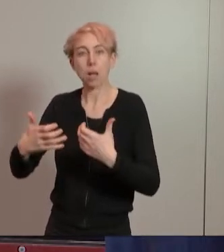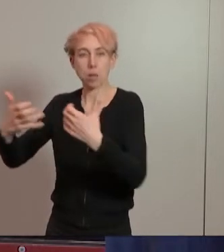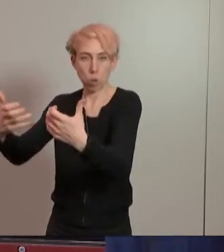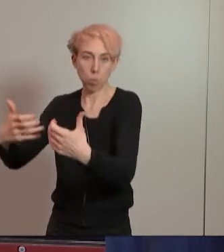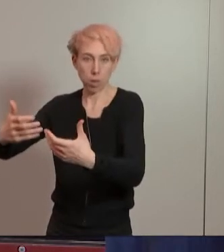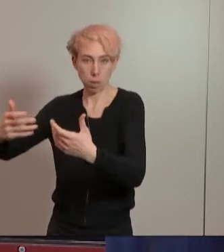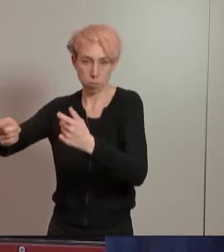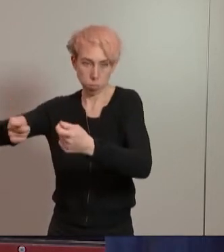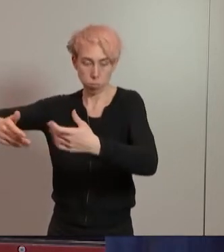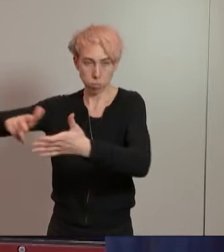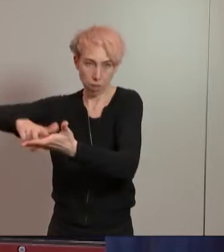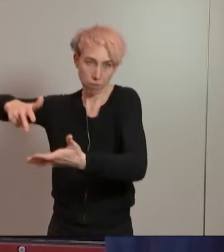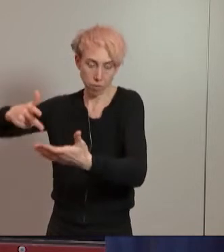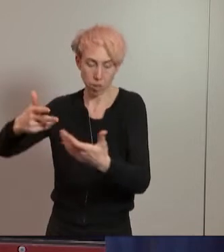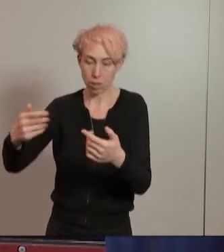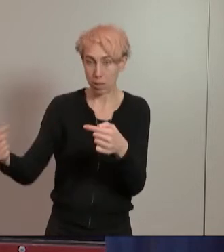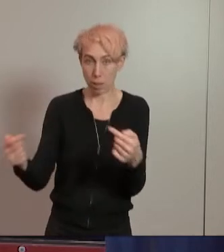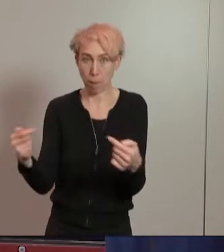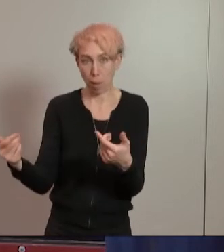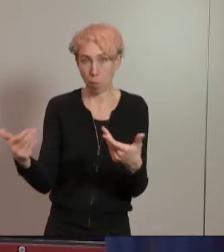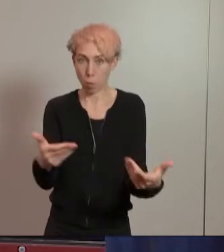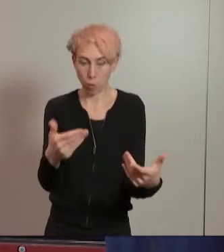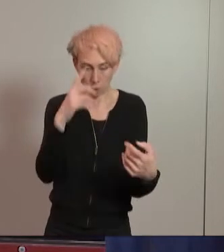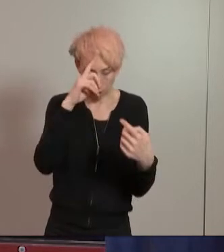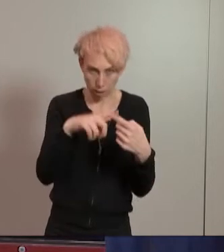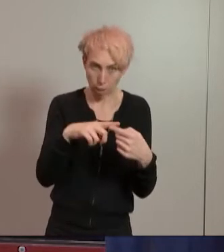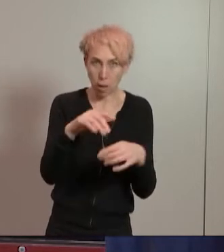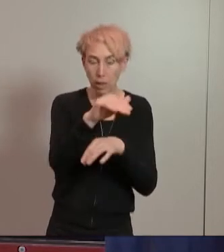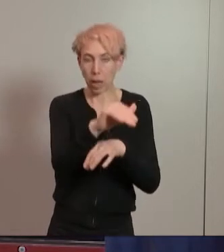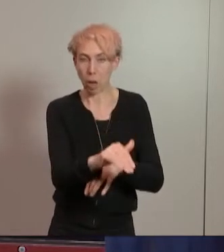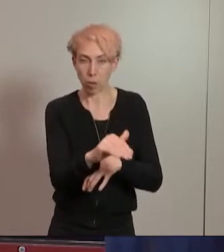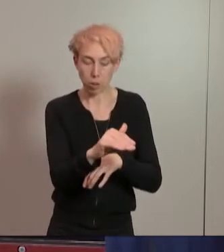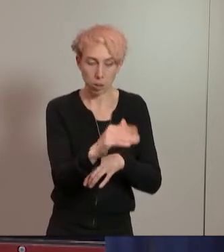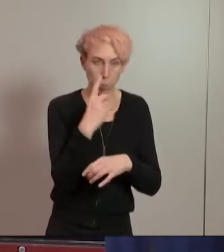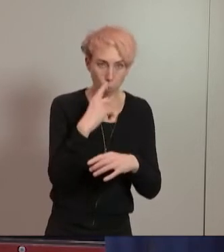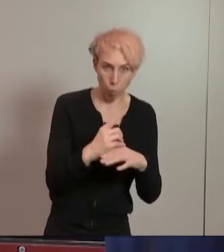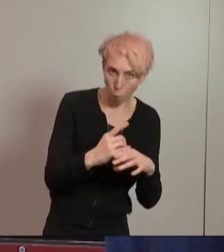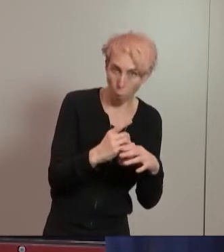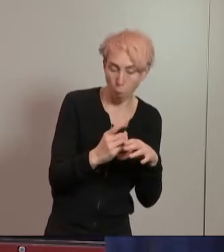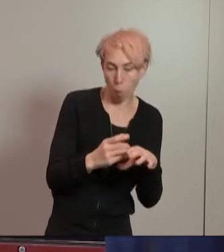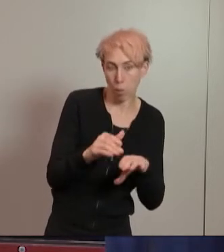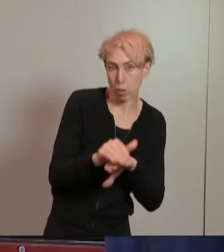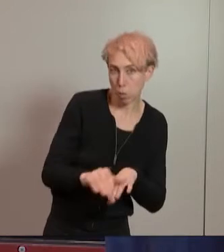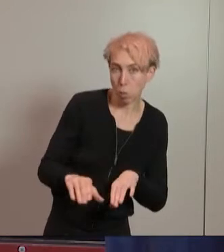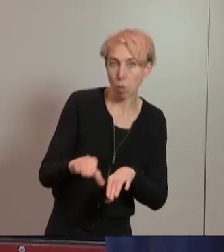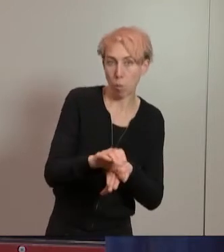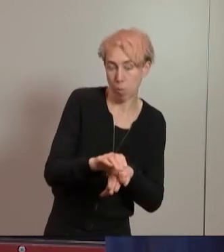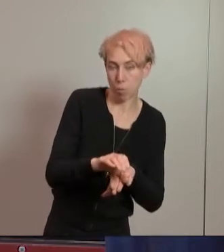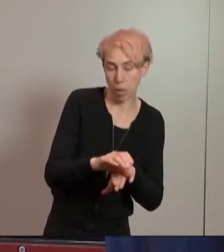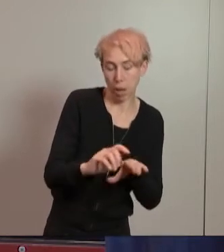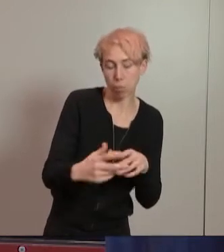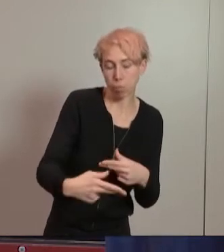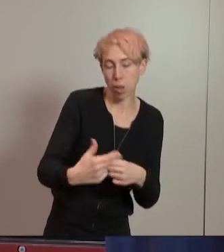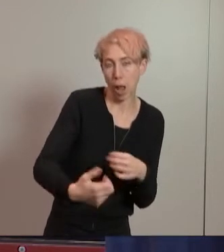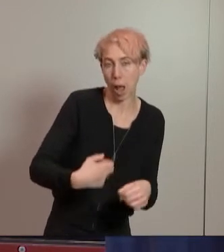débat portant sur les garanties accordées aux agents en matière de protection sociale complémentaire dans un délai d'un an à compter de sa